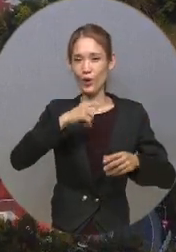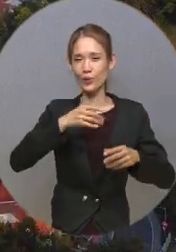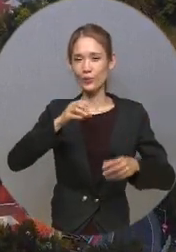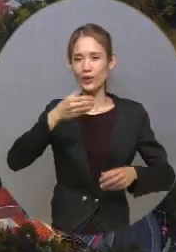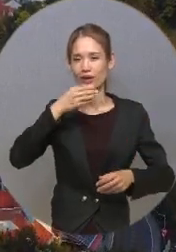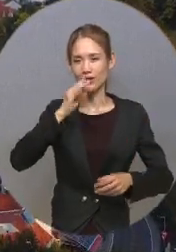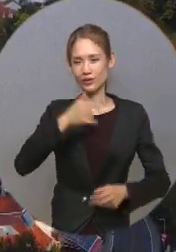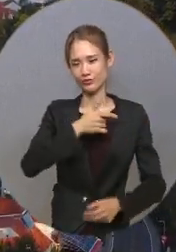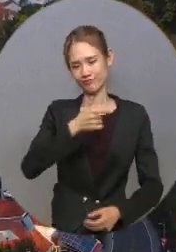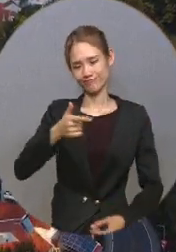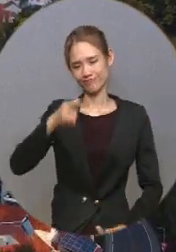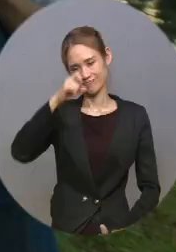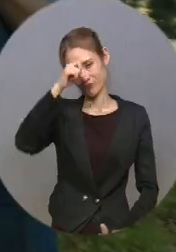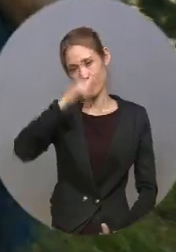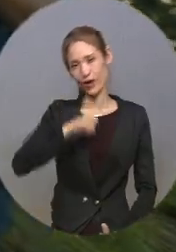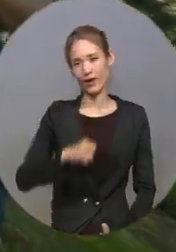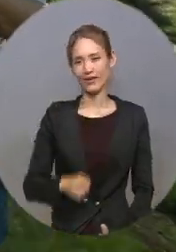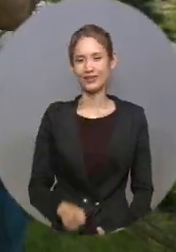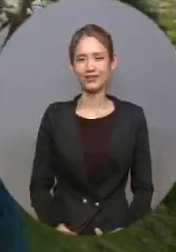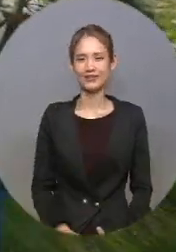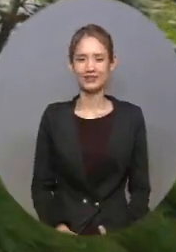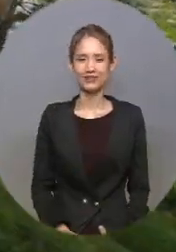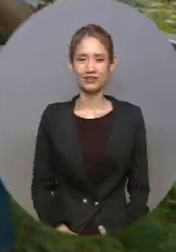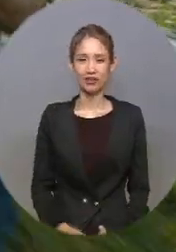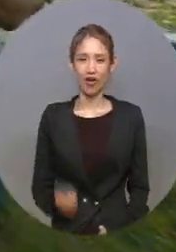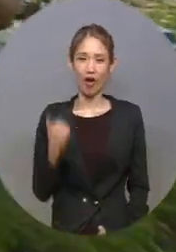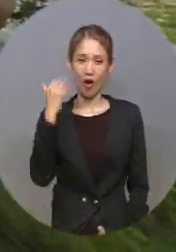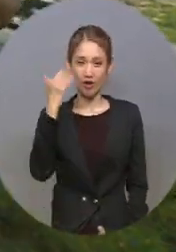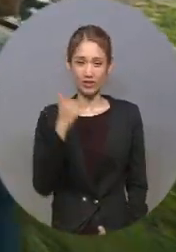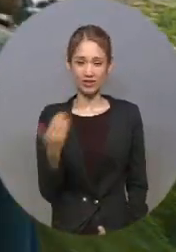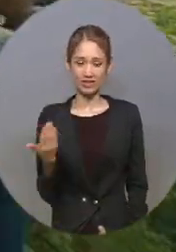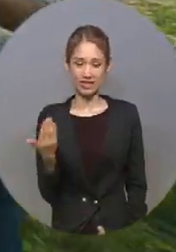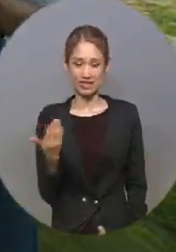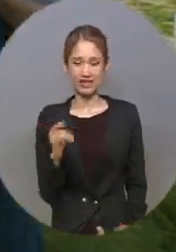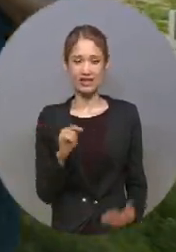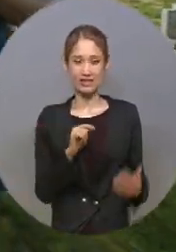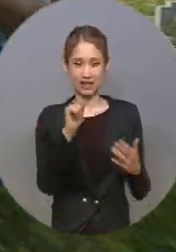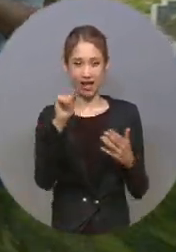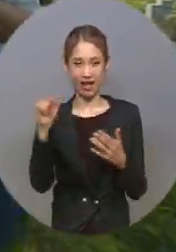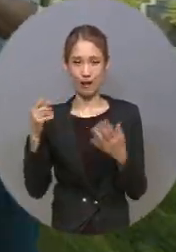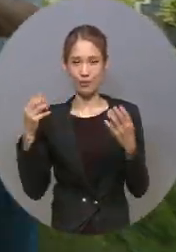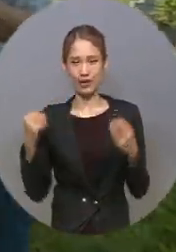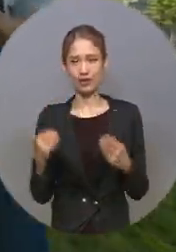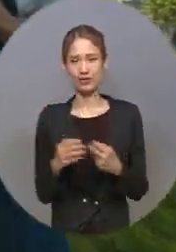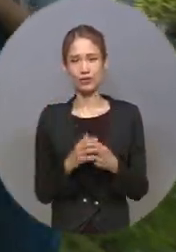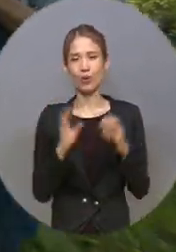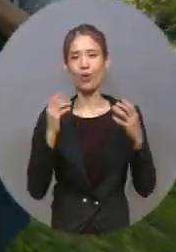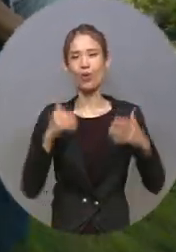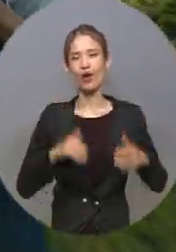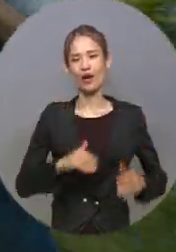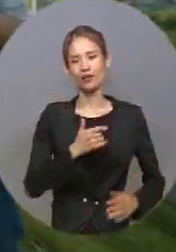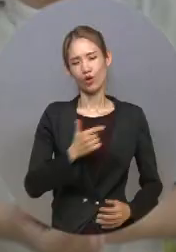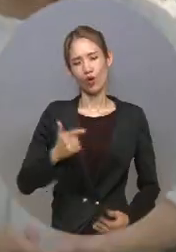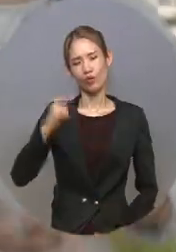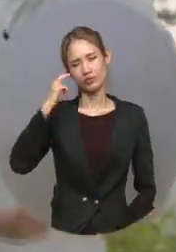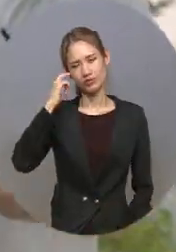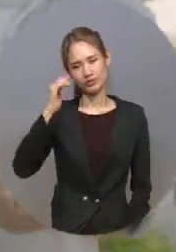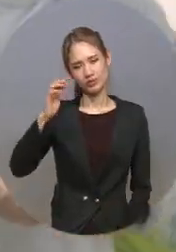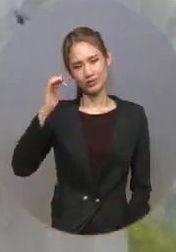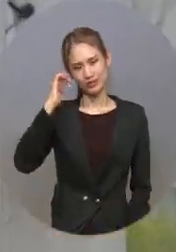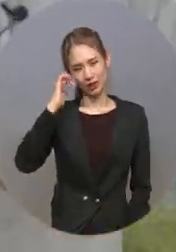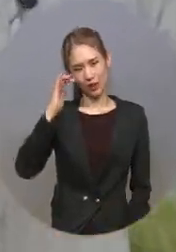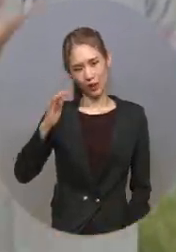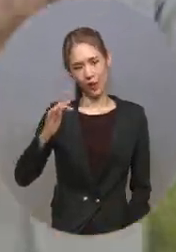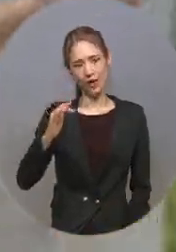하면서 너무 좋아요. 우리 어른들이 일하러 많이 넘어가셨잖아요. 그분들이 고향이 너무 그리우실 거 아니에요. 네. 그런